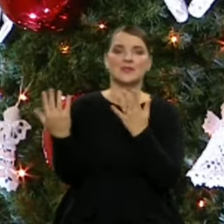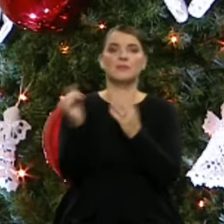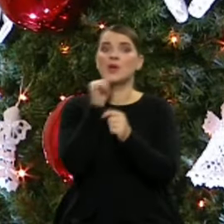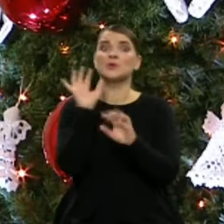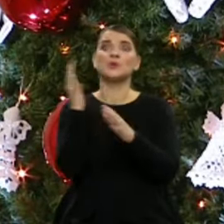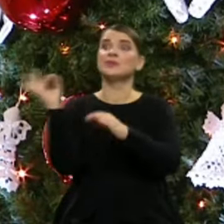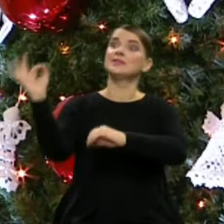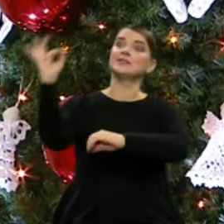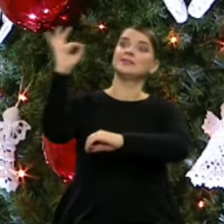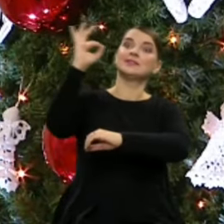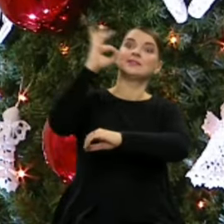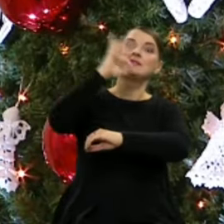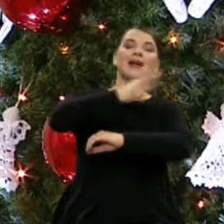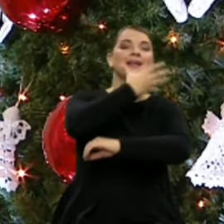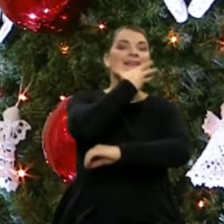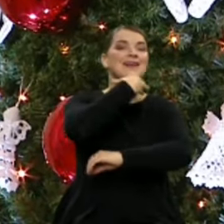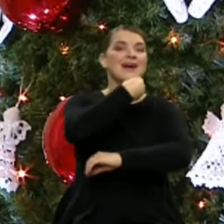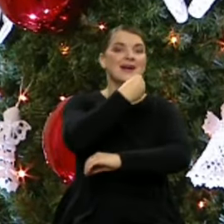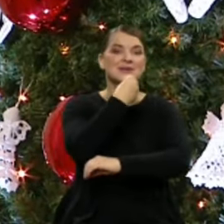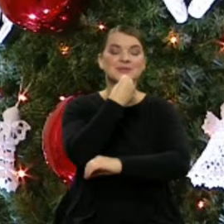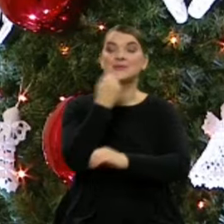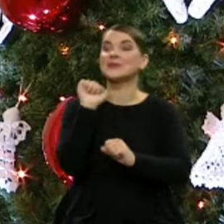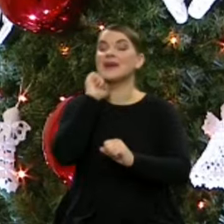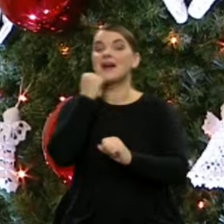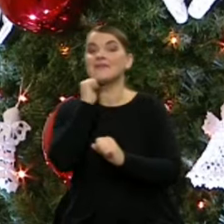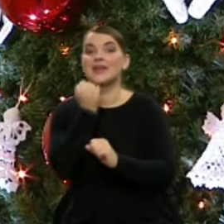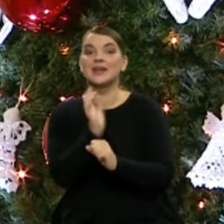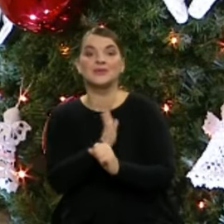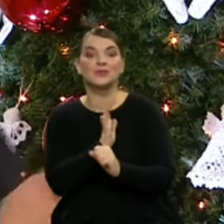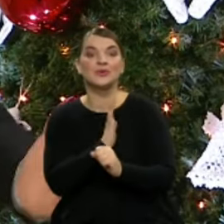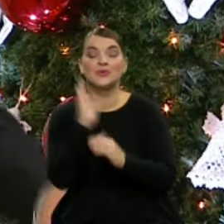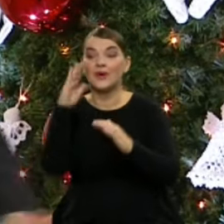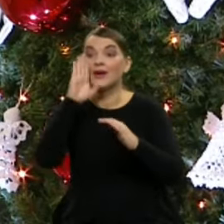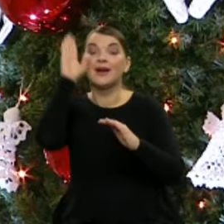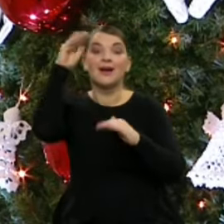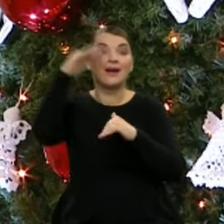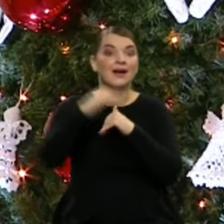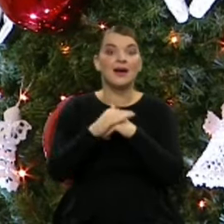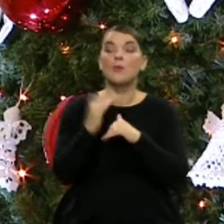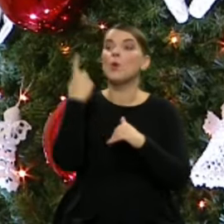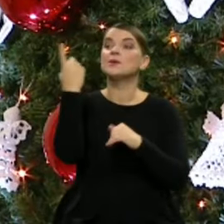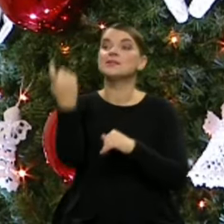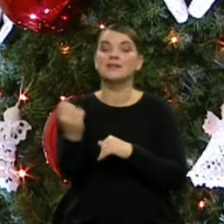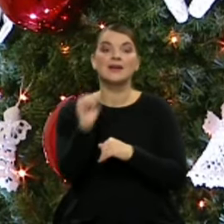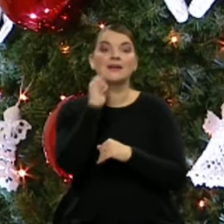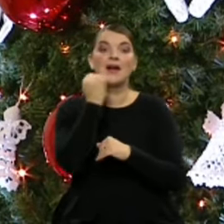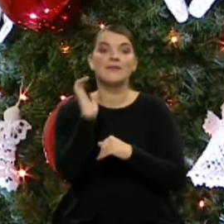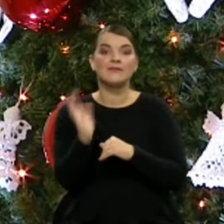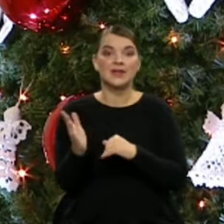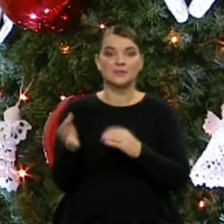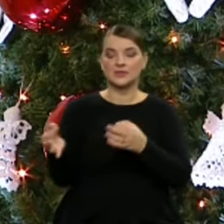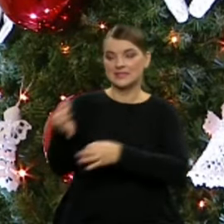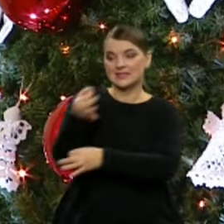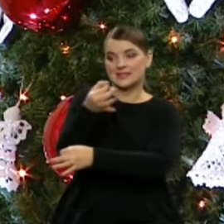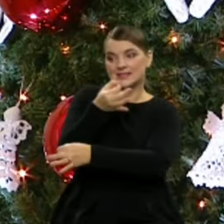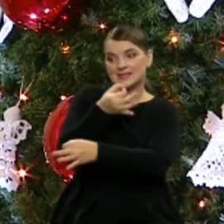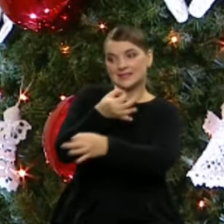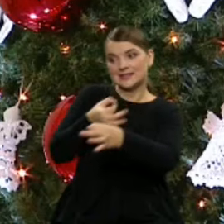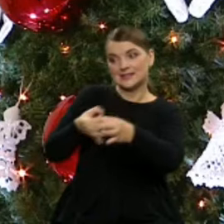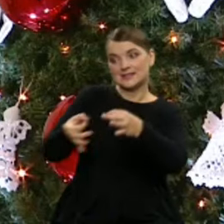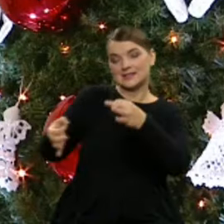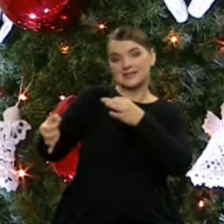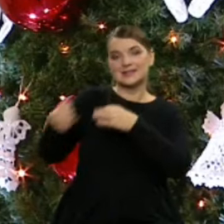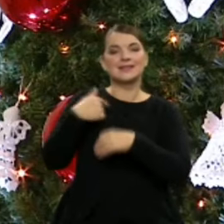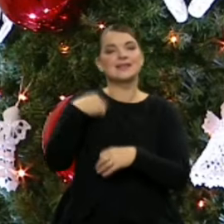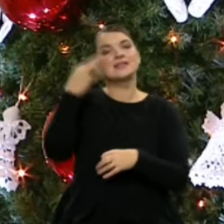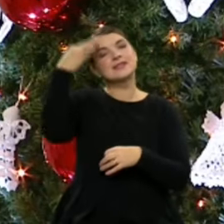saulėlydis. Ką per dieną pavyko nuveikti. Ką ketini daryti kitą savaitę. Ir aš taip visada